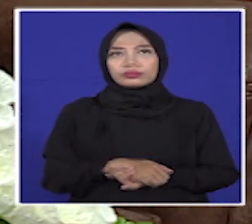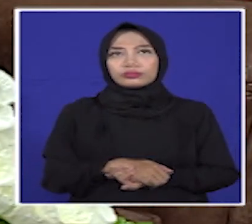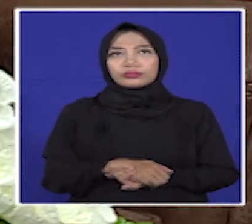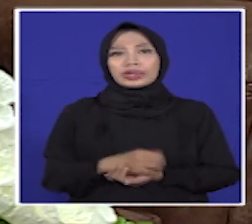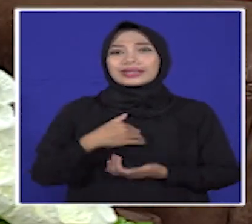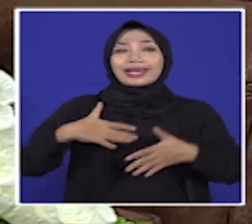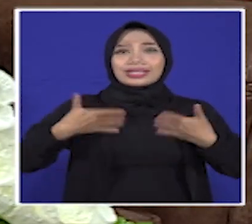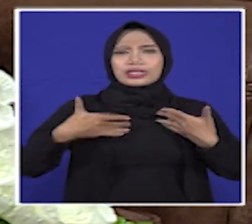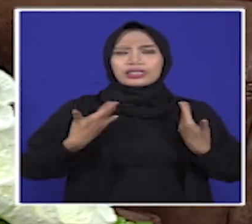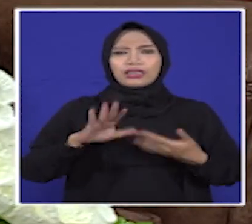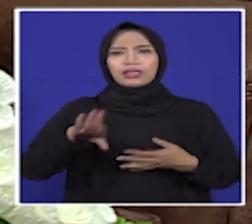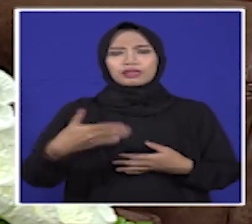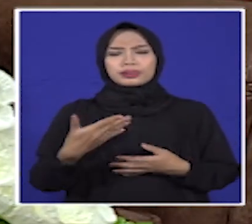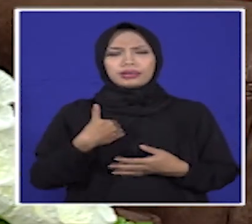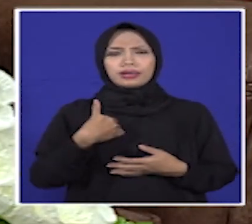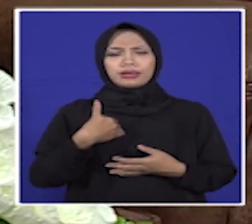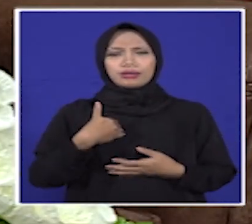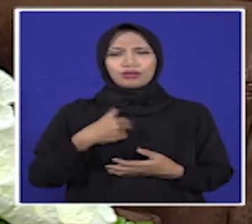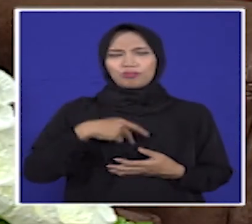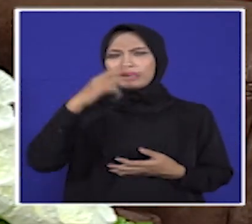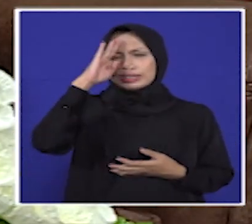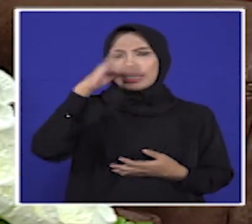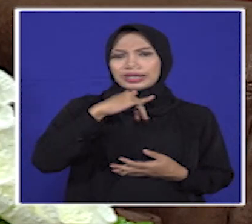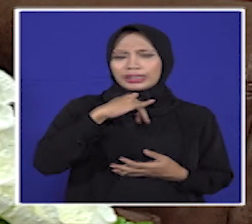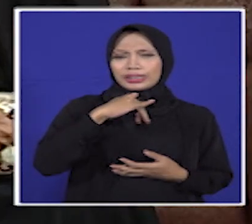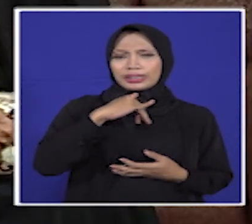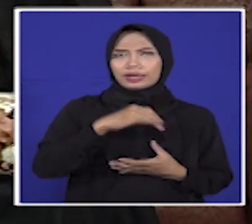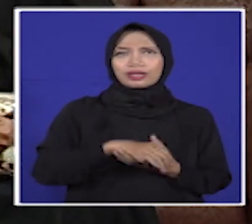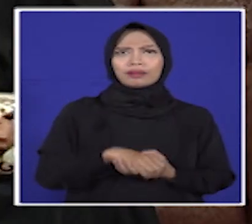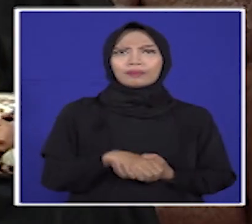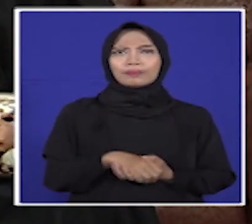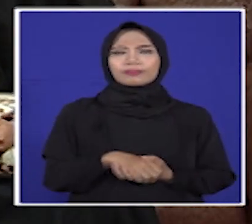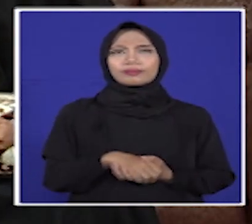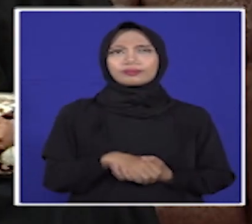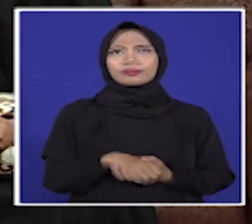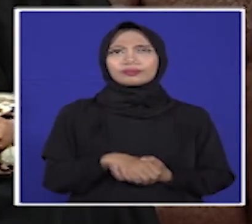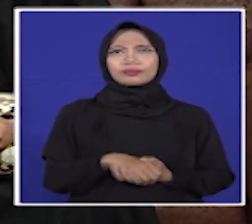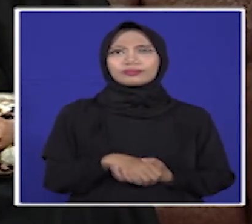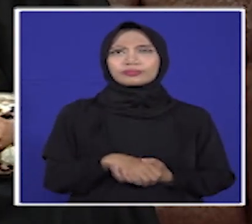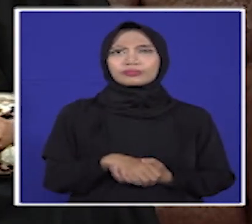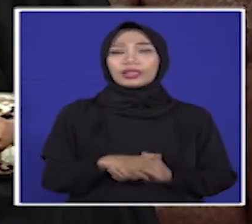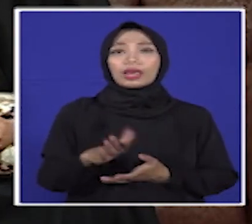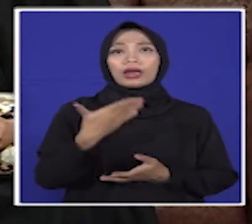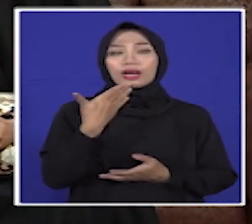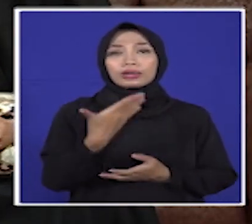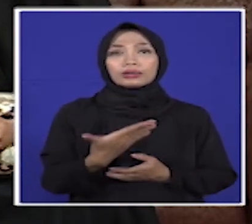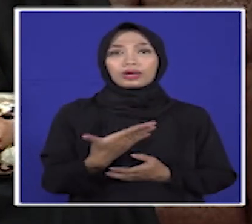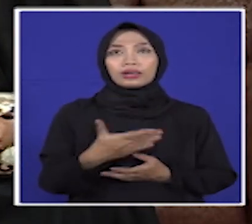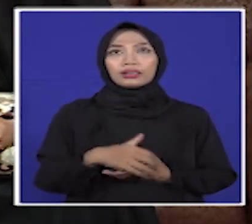saya senang, tapi campur curiga. Udah mulai ada curiga di situ. Iya. Tapi Mbak Tika nggak langsung tanya kepada